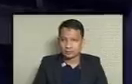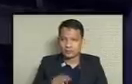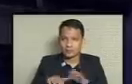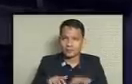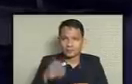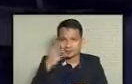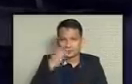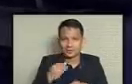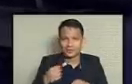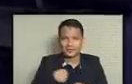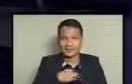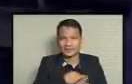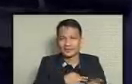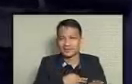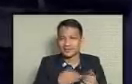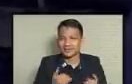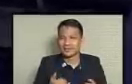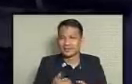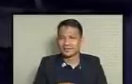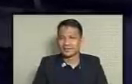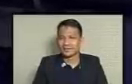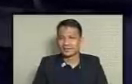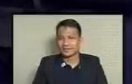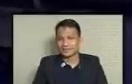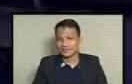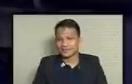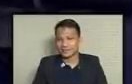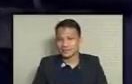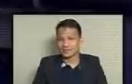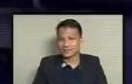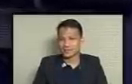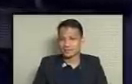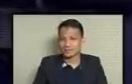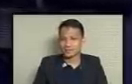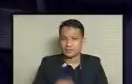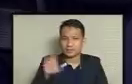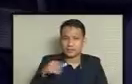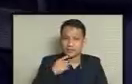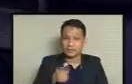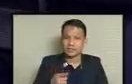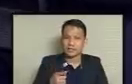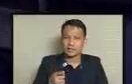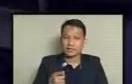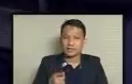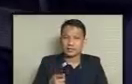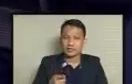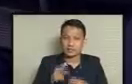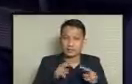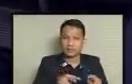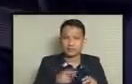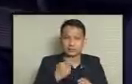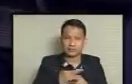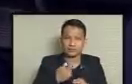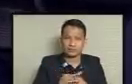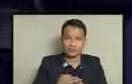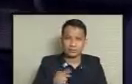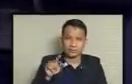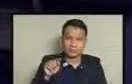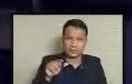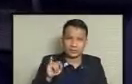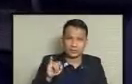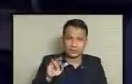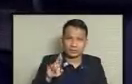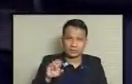pa po yung mga tao namin. Yan po talagang palagang sinasabi ko sa kanila. Sir, meron ba kayong, ano dyan, inspector na nangalan Tirso